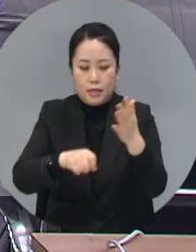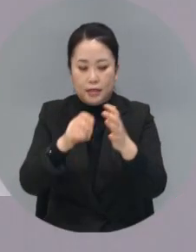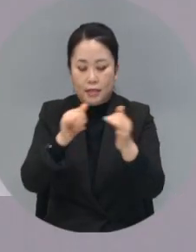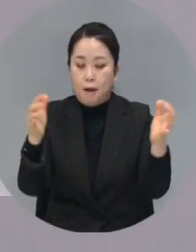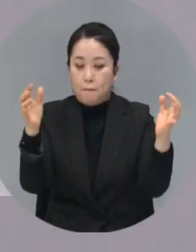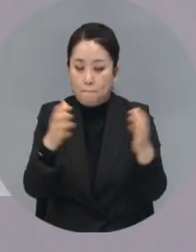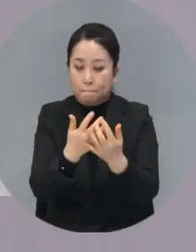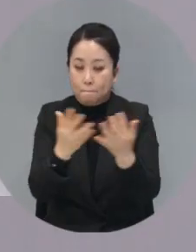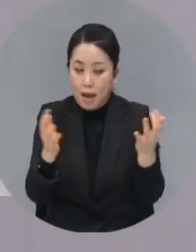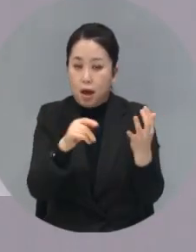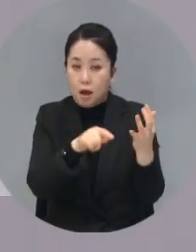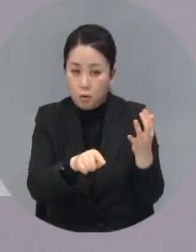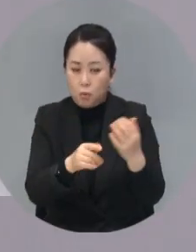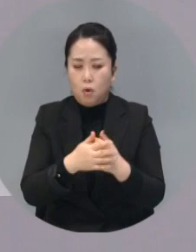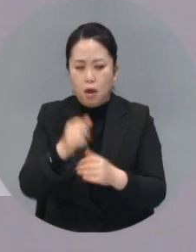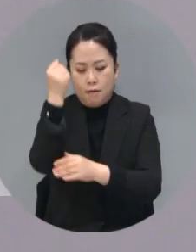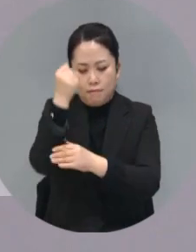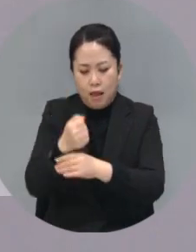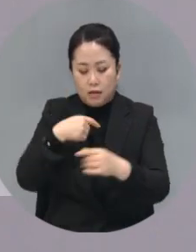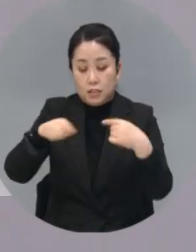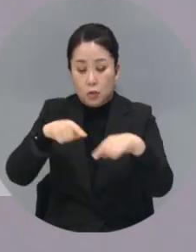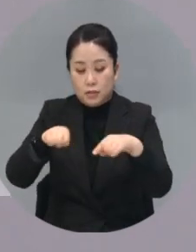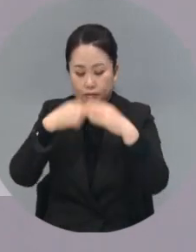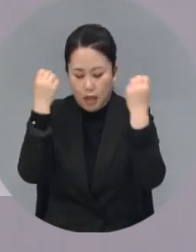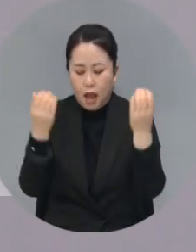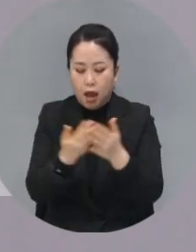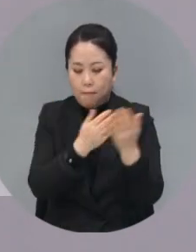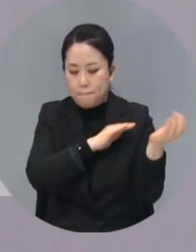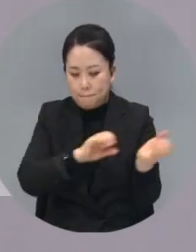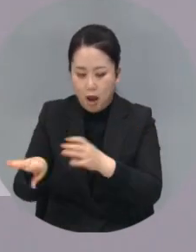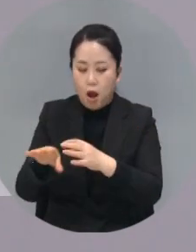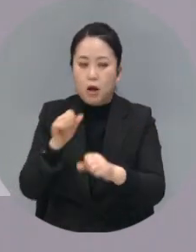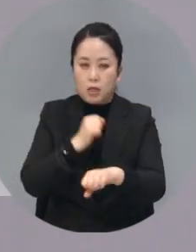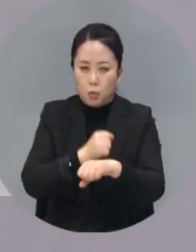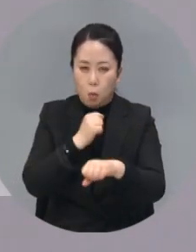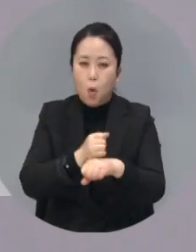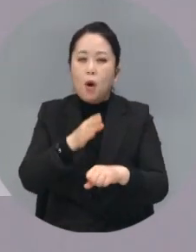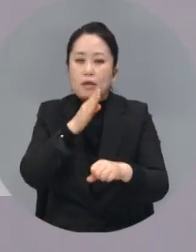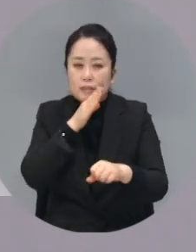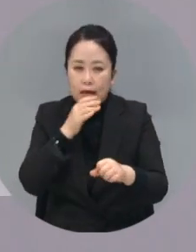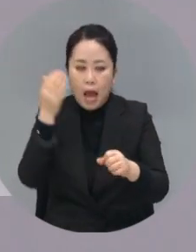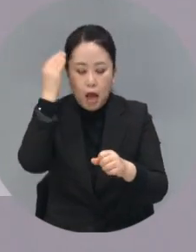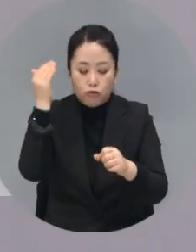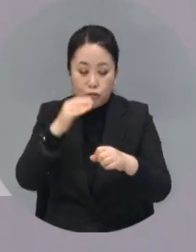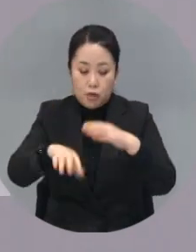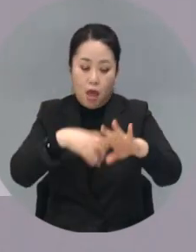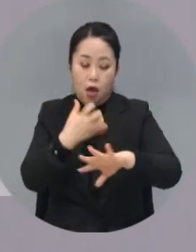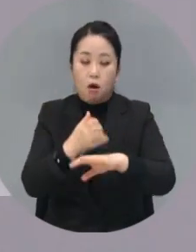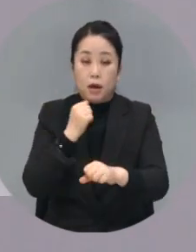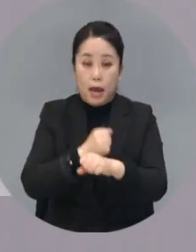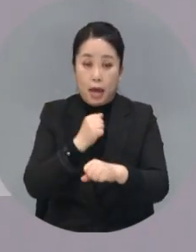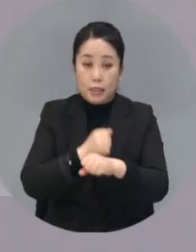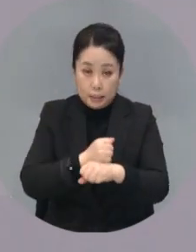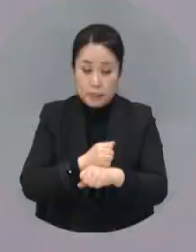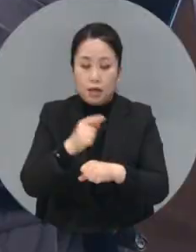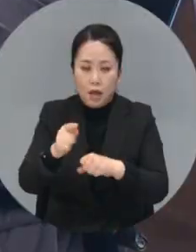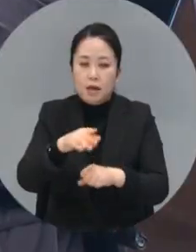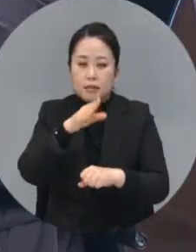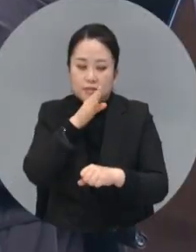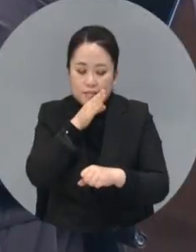청산하고 민주와 진보가 대한민국을 위해 경쟁하는 진정한 정치개혁의 시대를 만들겠다고